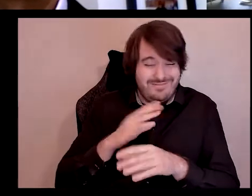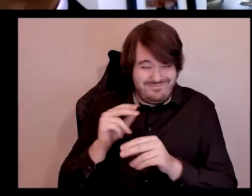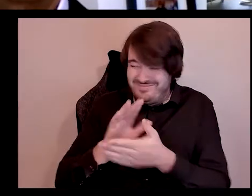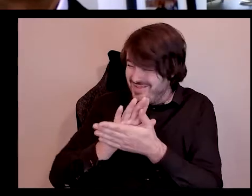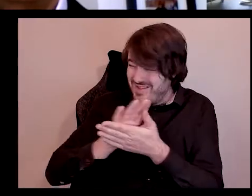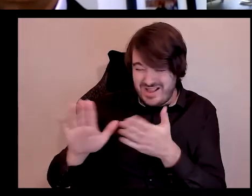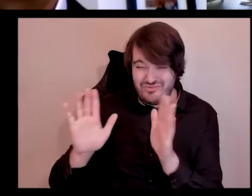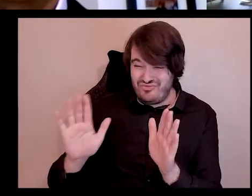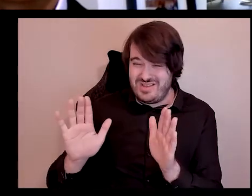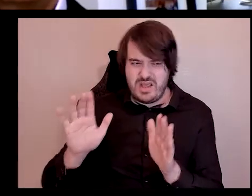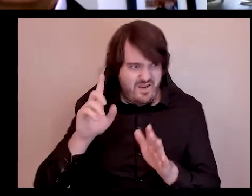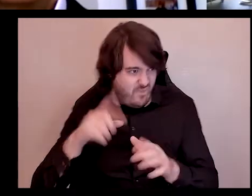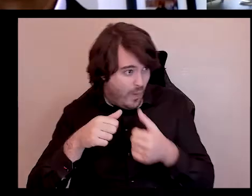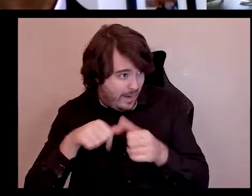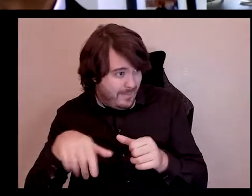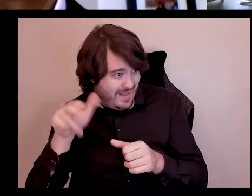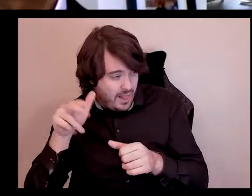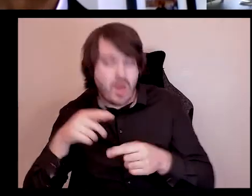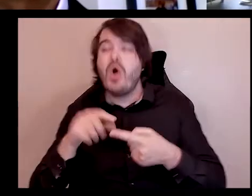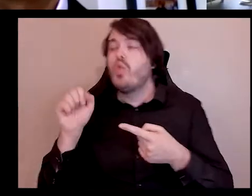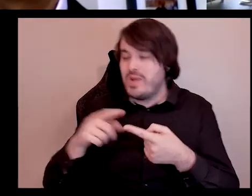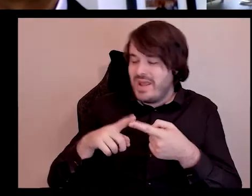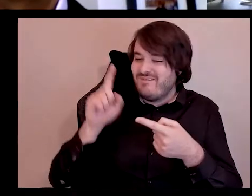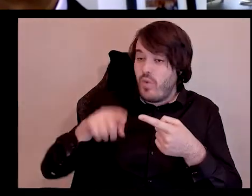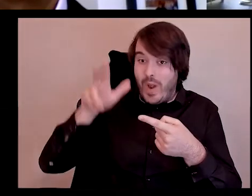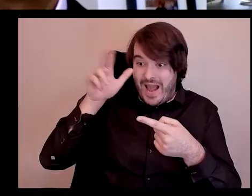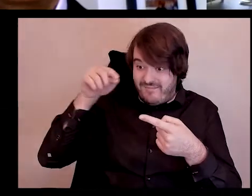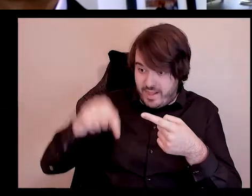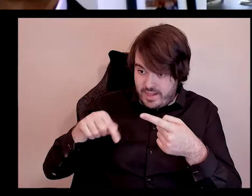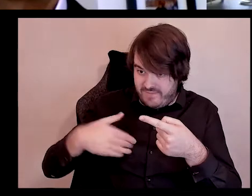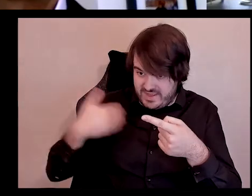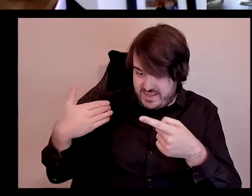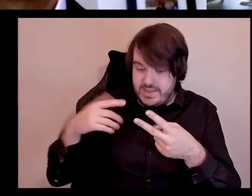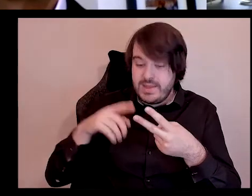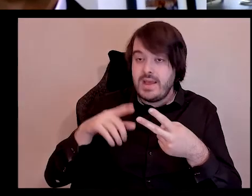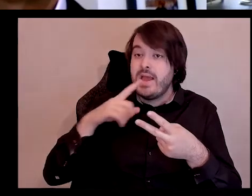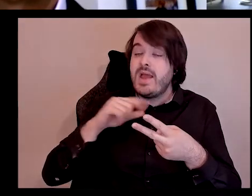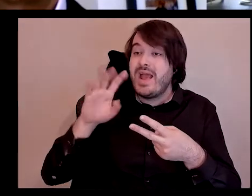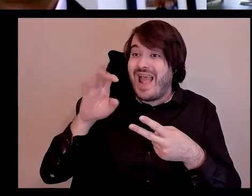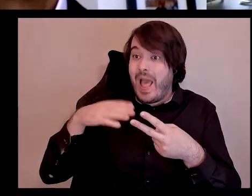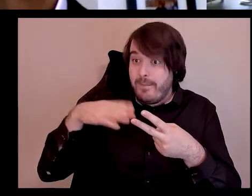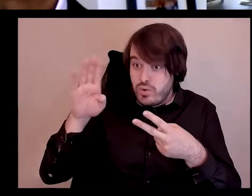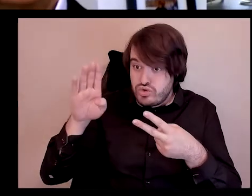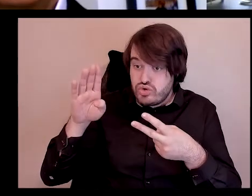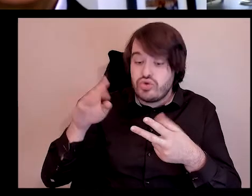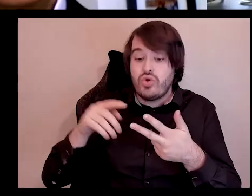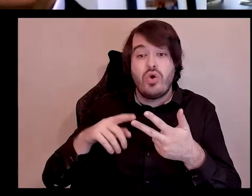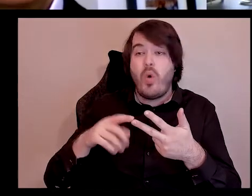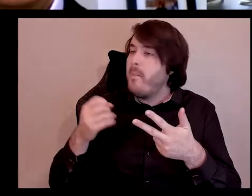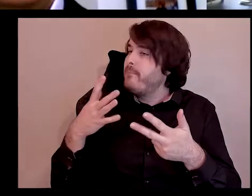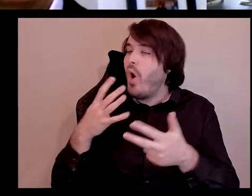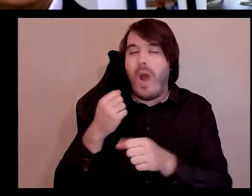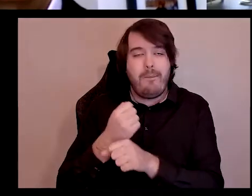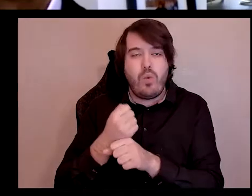en pensant qu'il y a un coût à payer pour ça. Et tous les services sont tout à fait gratuits chez Midi40. Et c'est-tu pour les Lavalois? Il faut habiter Laval pour... Trois